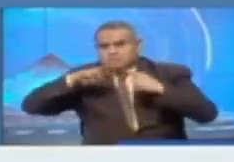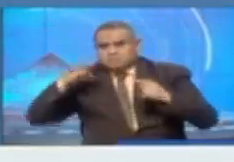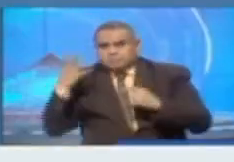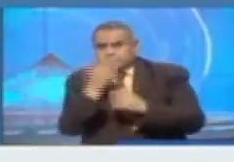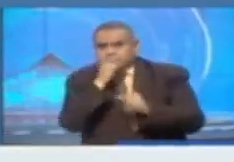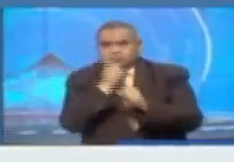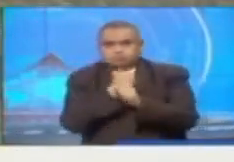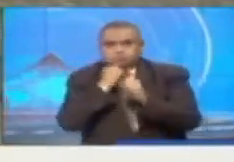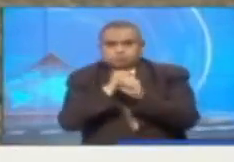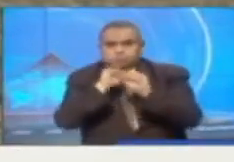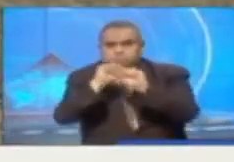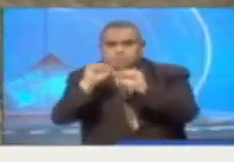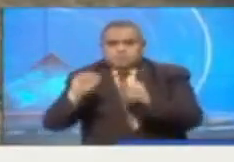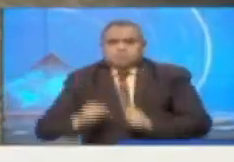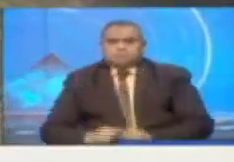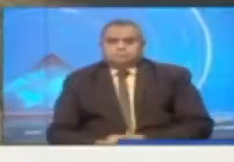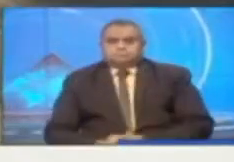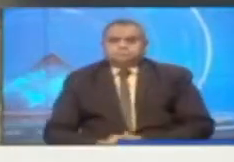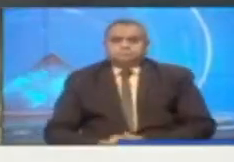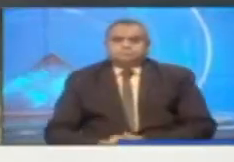المهام.